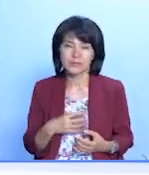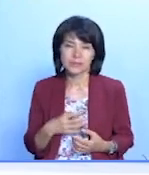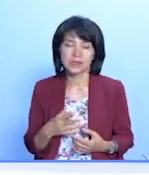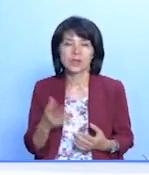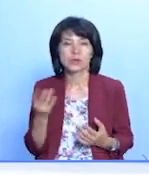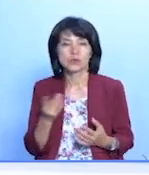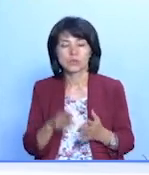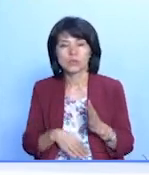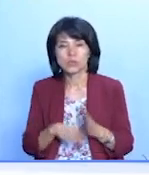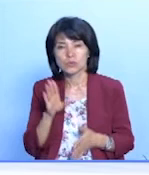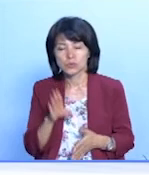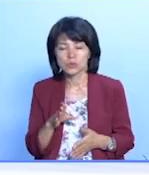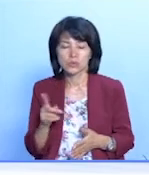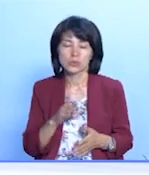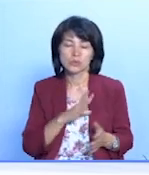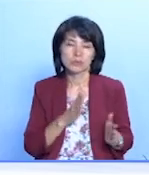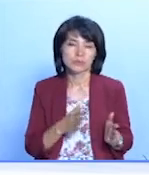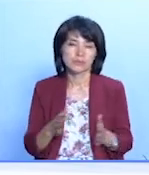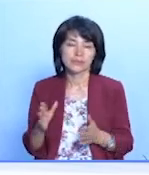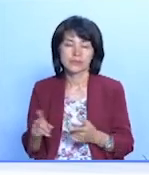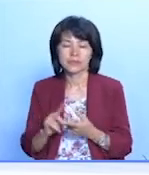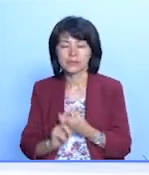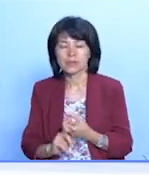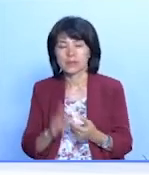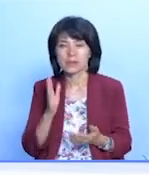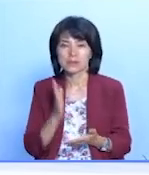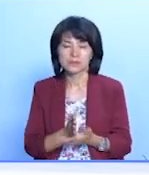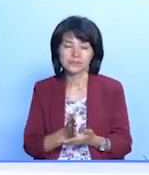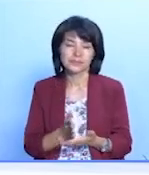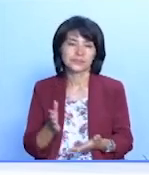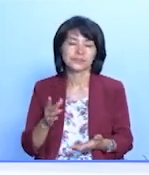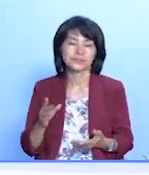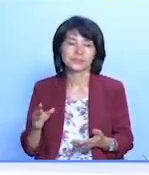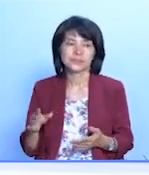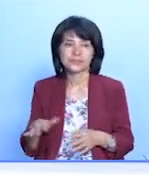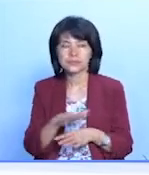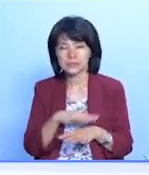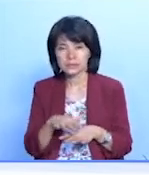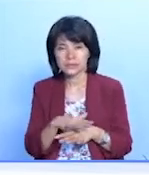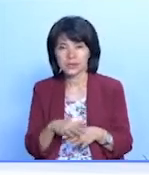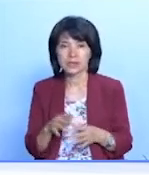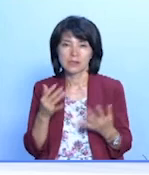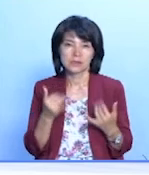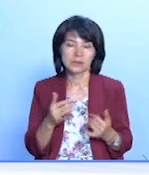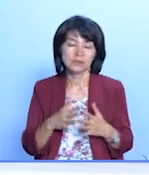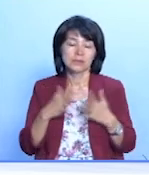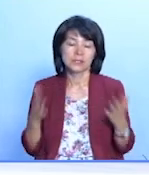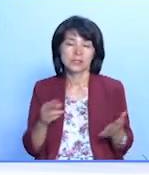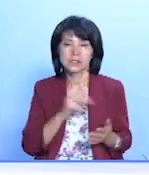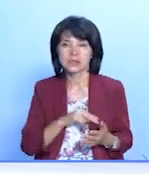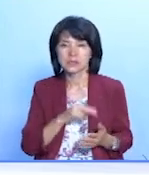ее, принят ряд мер, которые напрямую зависят от населения. Сегодня все должны понимать, что впереди большая работа